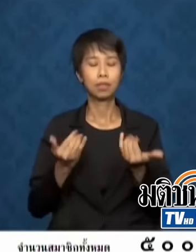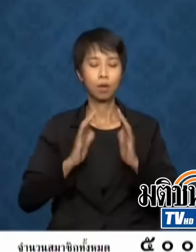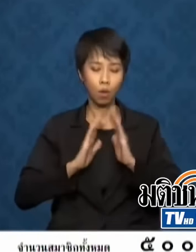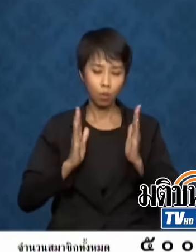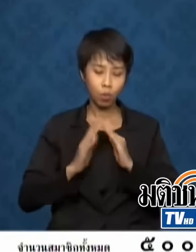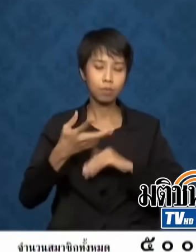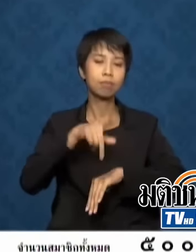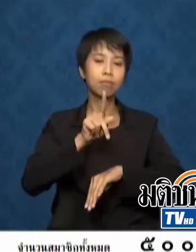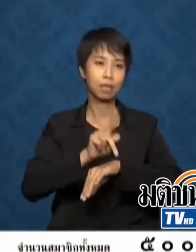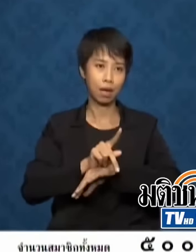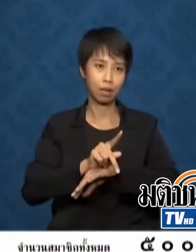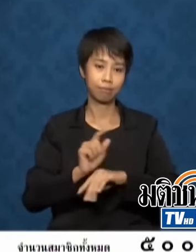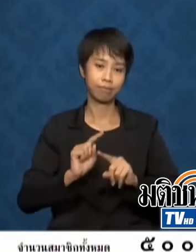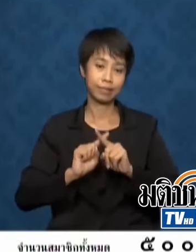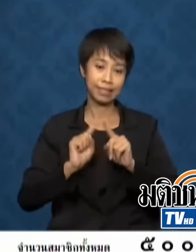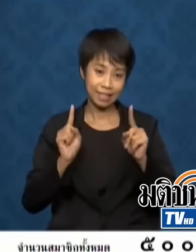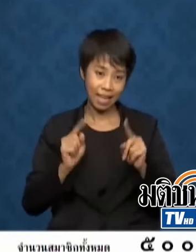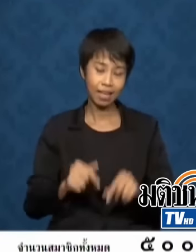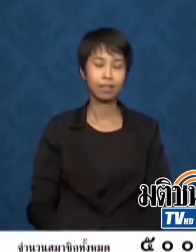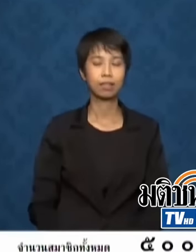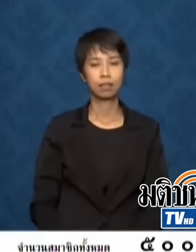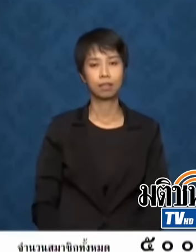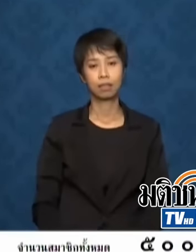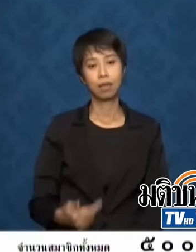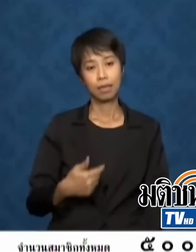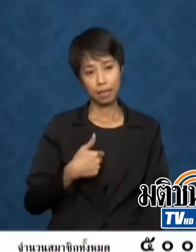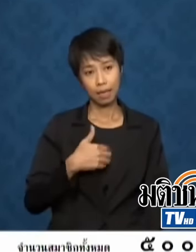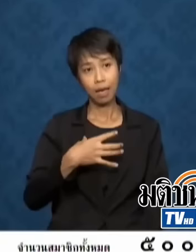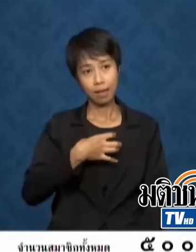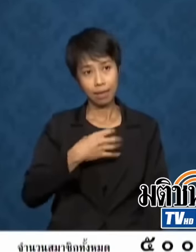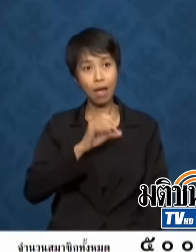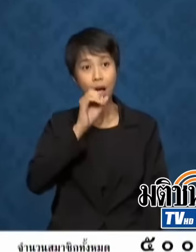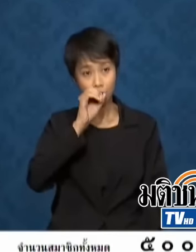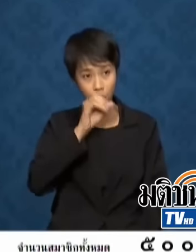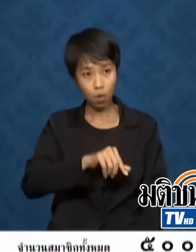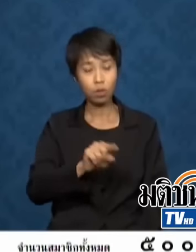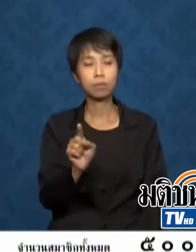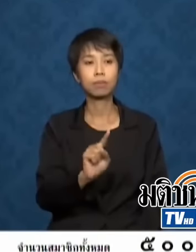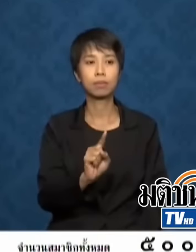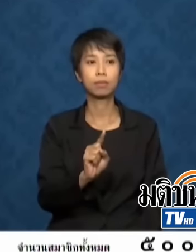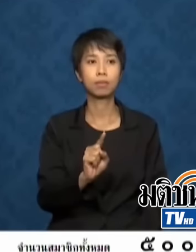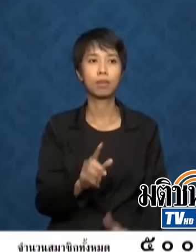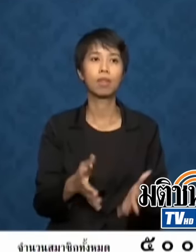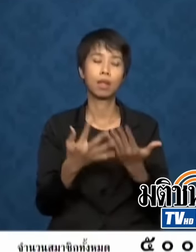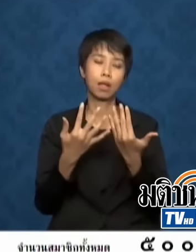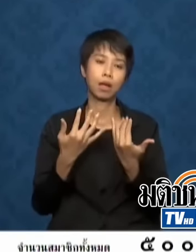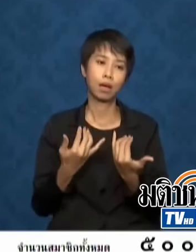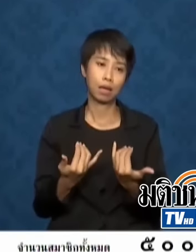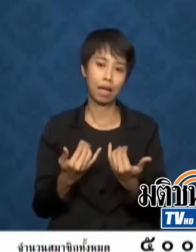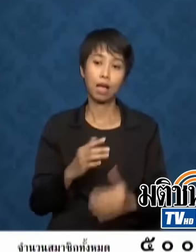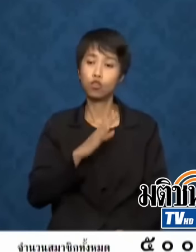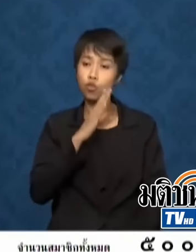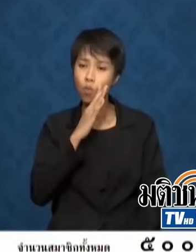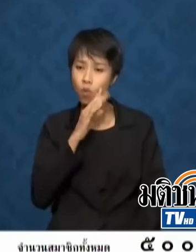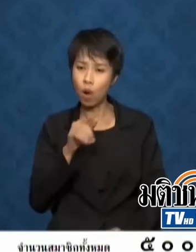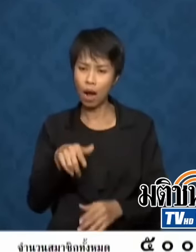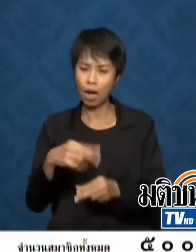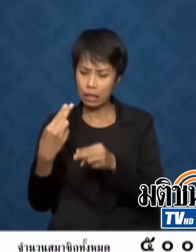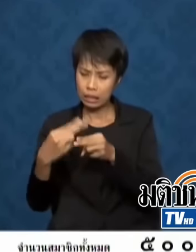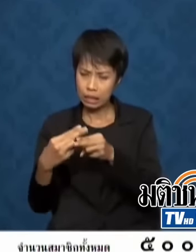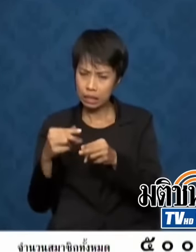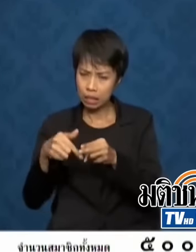อีกครั้งหนึ่งนะครับแต่ผมอยากจะกล่าวในที่ประชุมสภาอันศักดิ์สิทธิ์แห่งนี้ว่าการเอาบุคคลภายนอกม